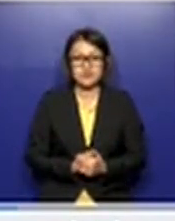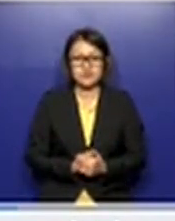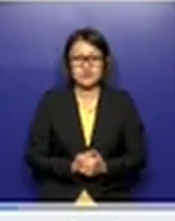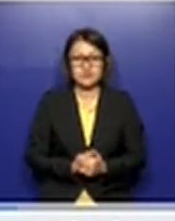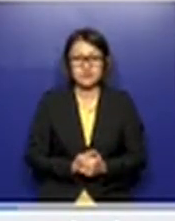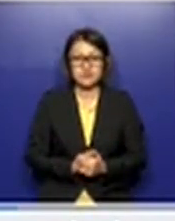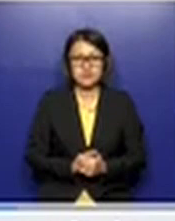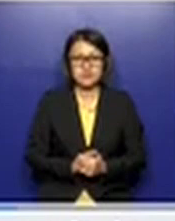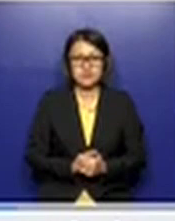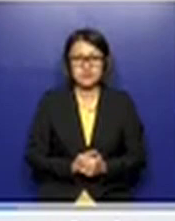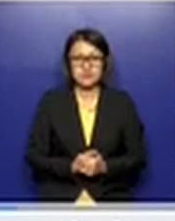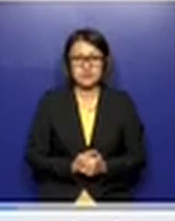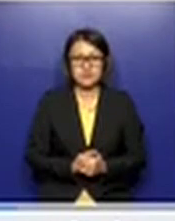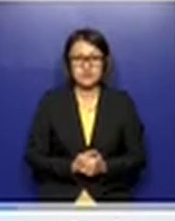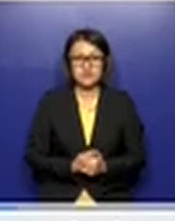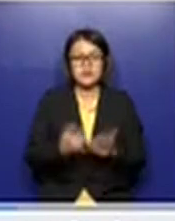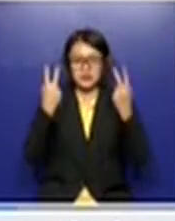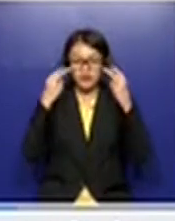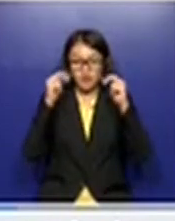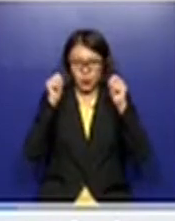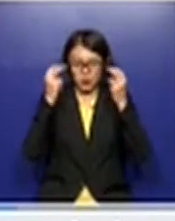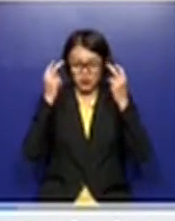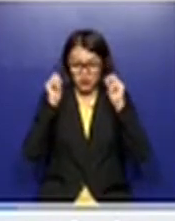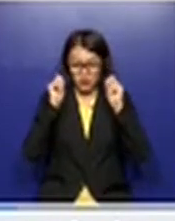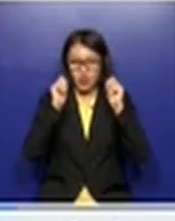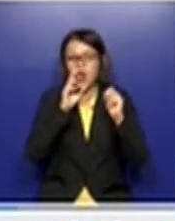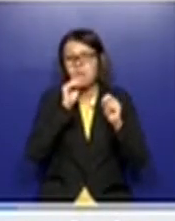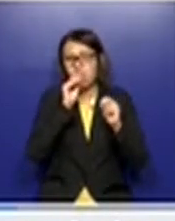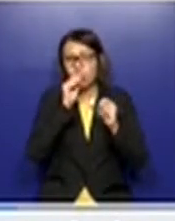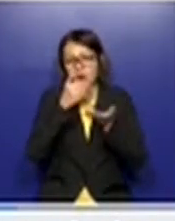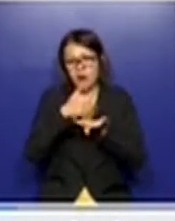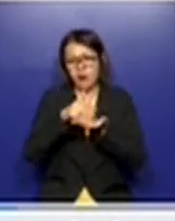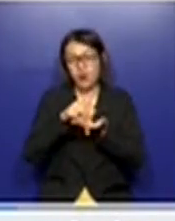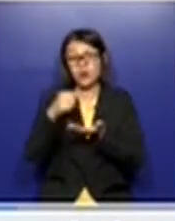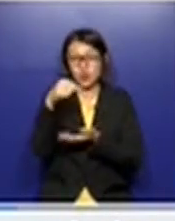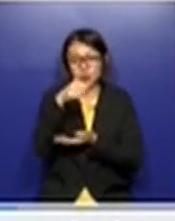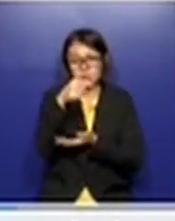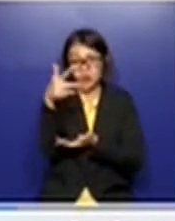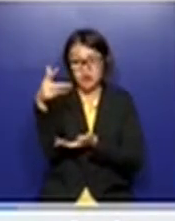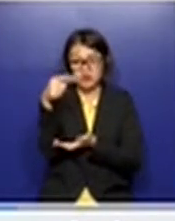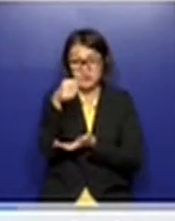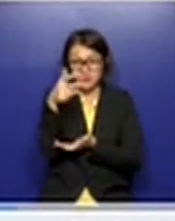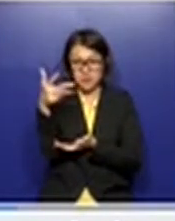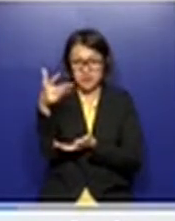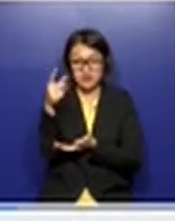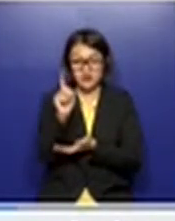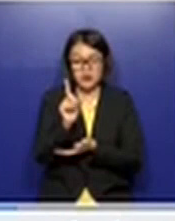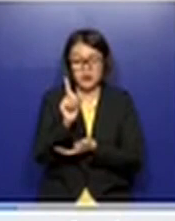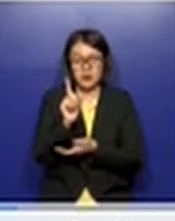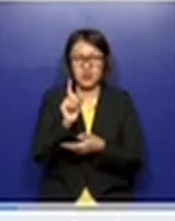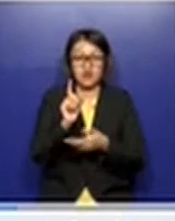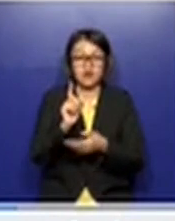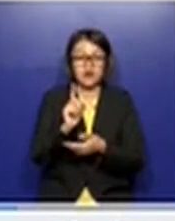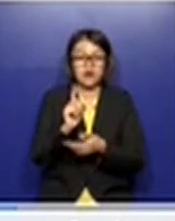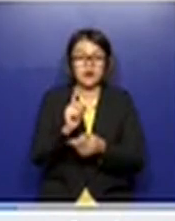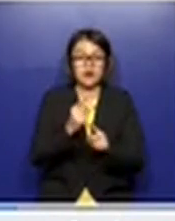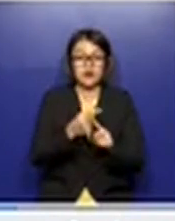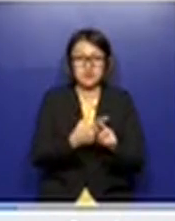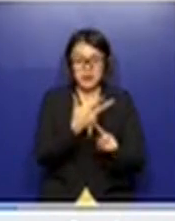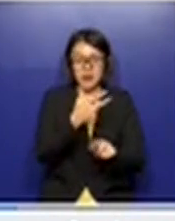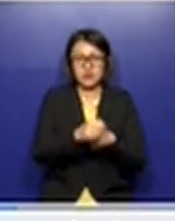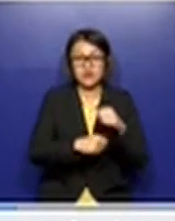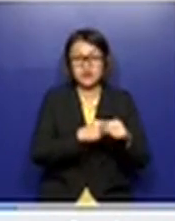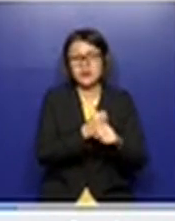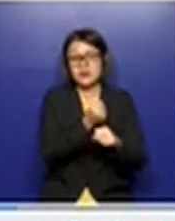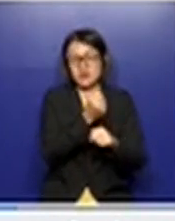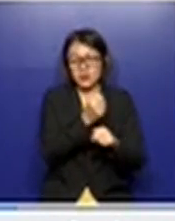เคยมีคำพูดของท่านนายกรัฐมนตรีพูดถึงไทย BBSY เมื่อวันที่17มีนาคมปี59